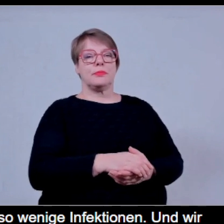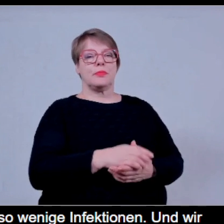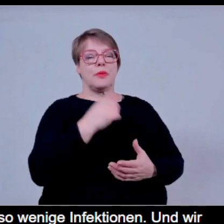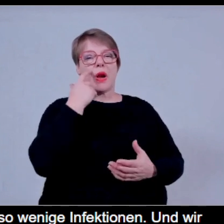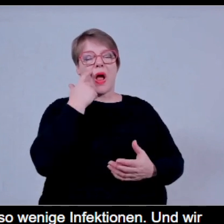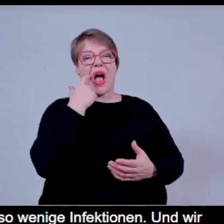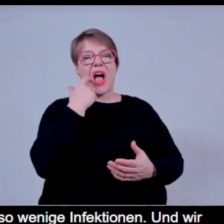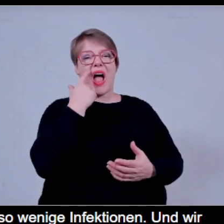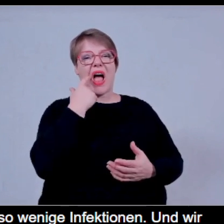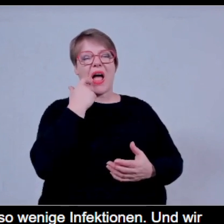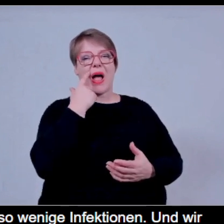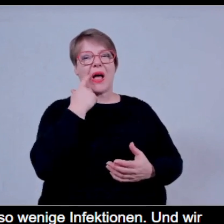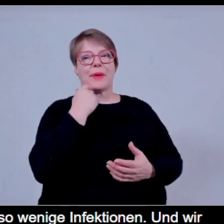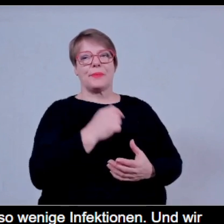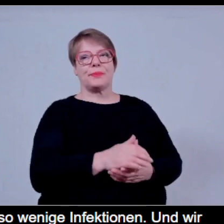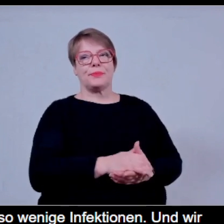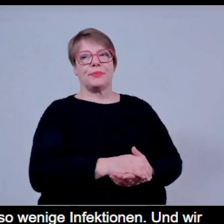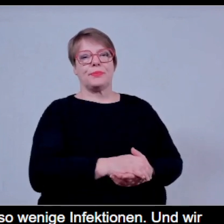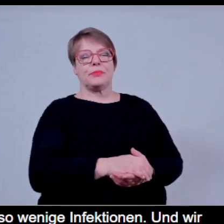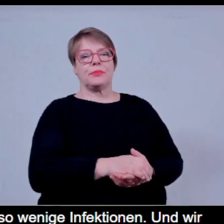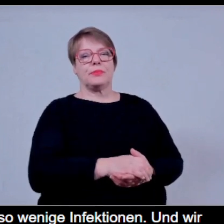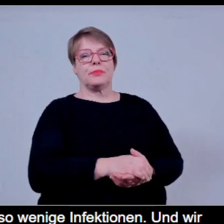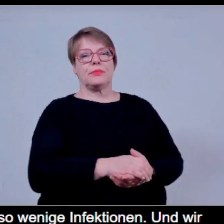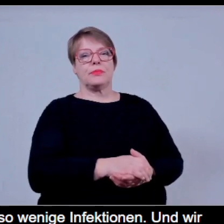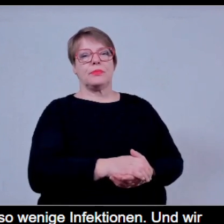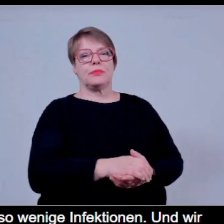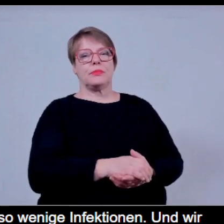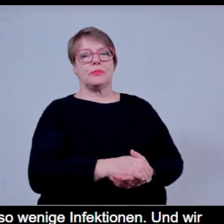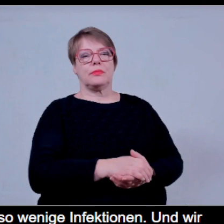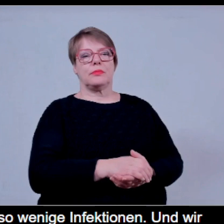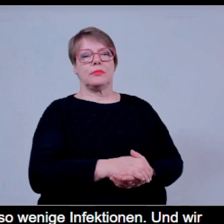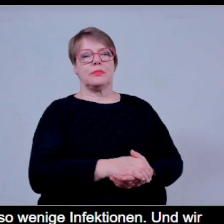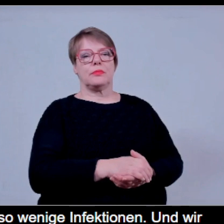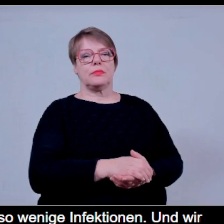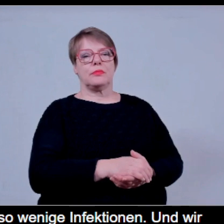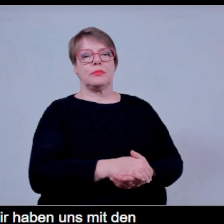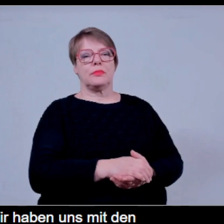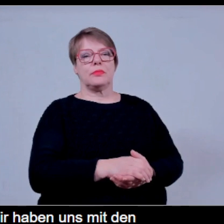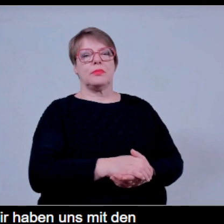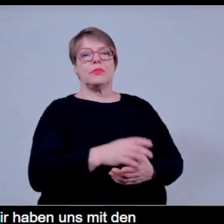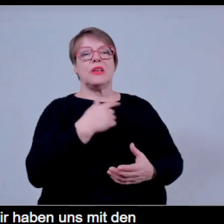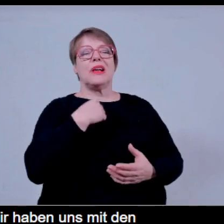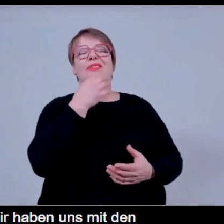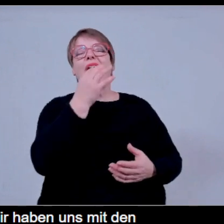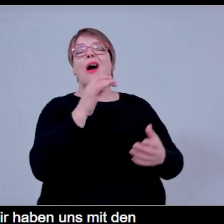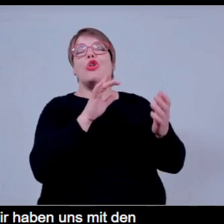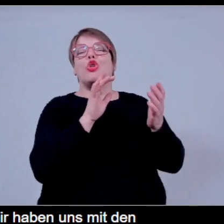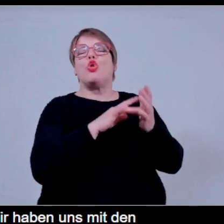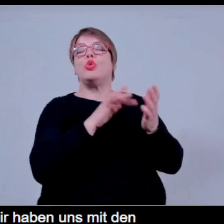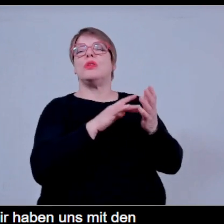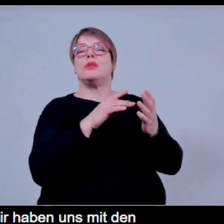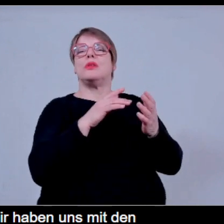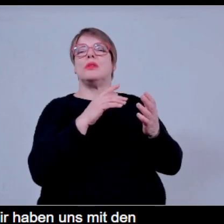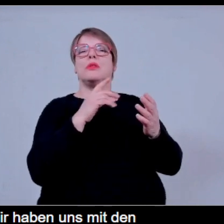man losfährt, oder? Es ist eigentlich schon, wie es gesagt wurde, beim ICE, beim EC